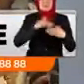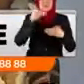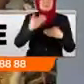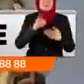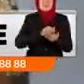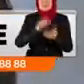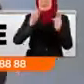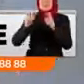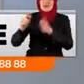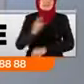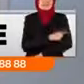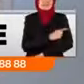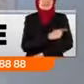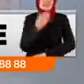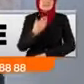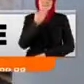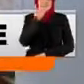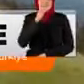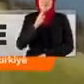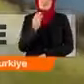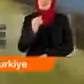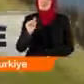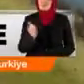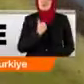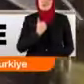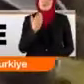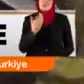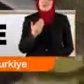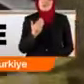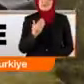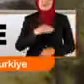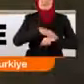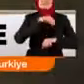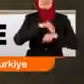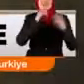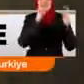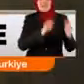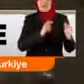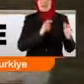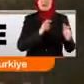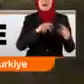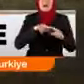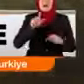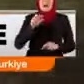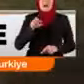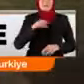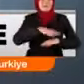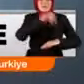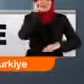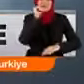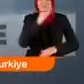bizim için ve İsviçre'nin alpleri'nde doğa ile iç içe konumdaki okulda